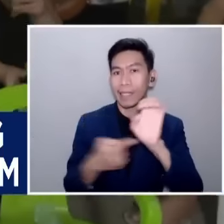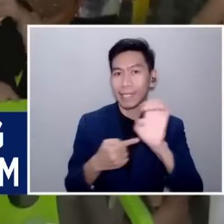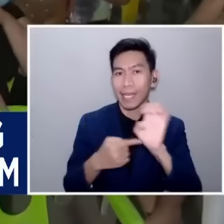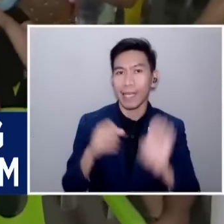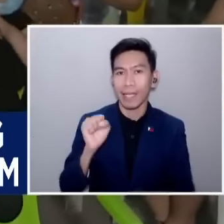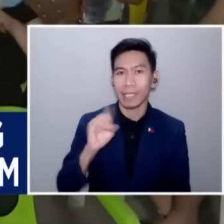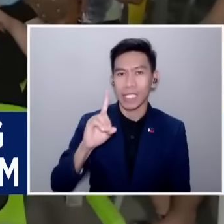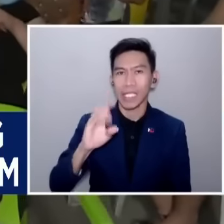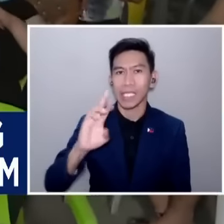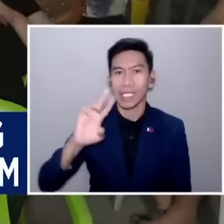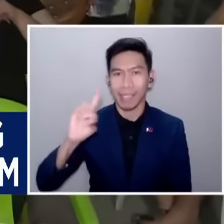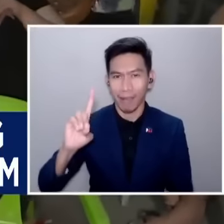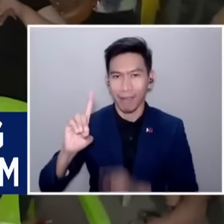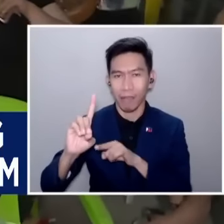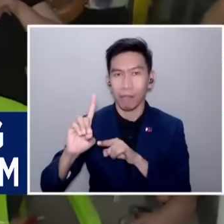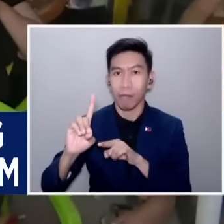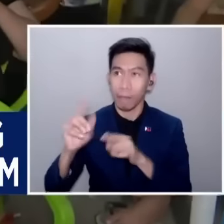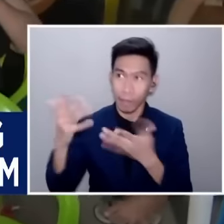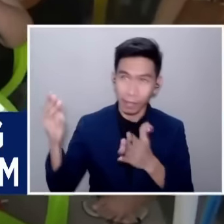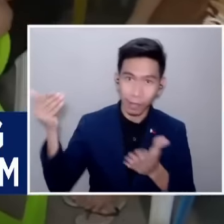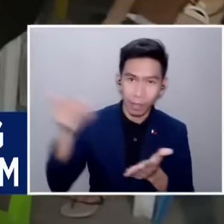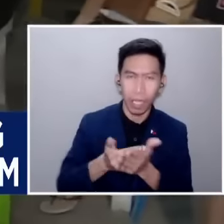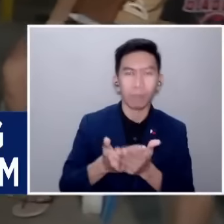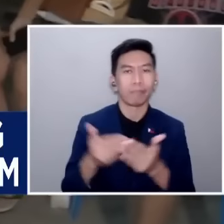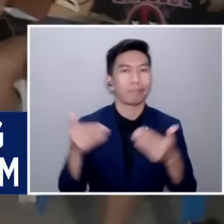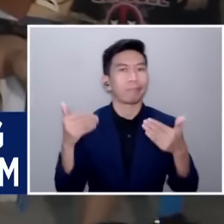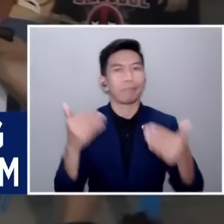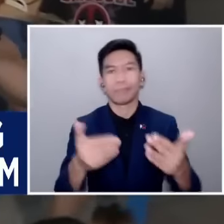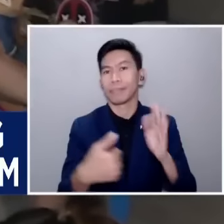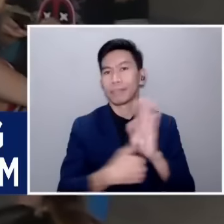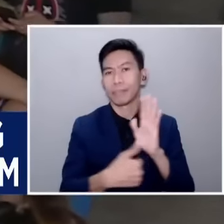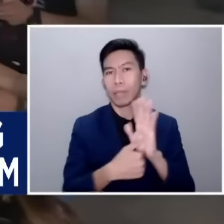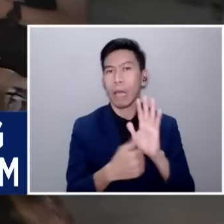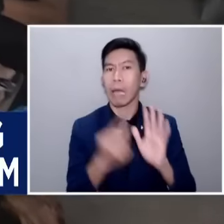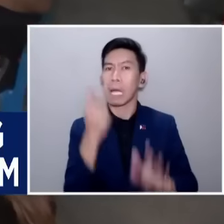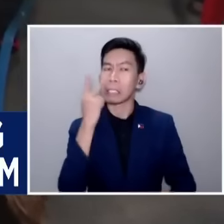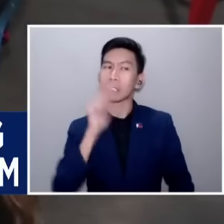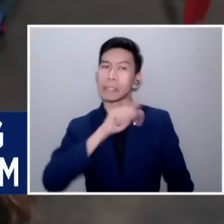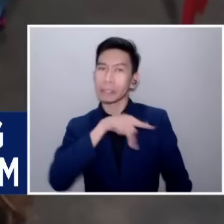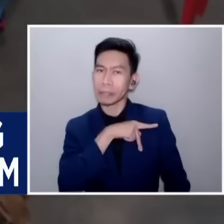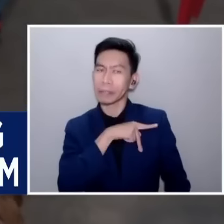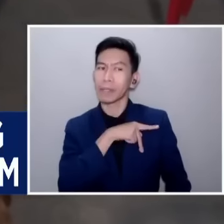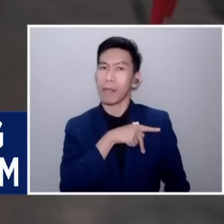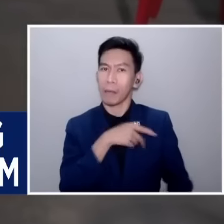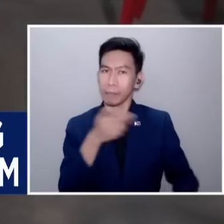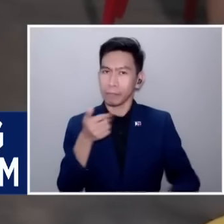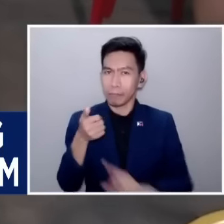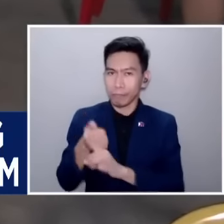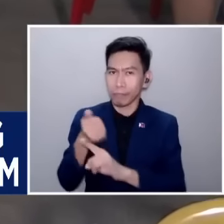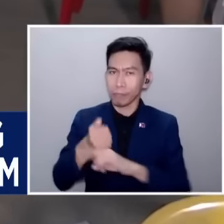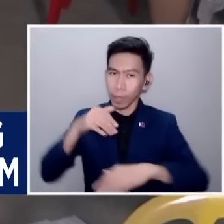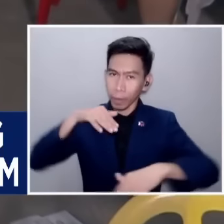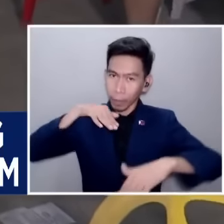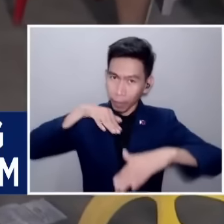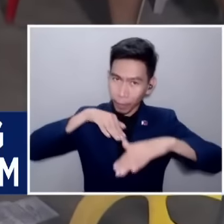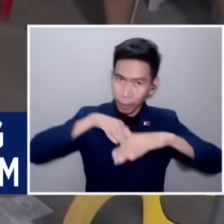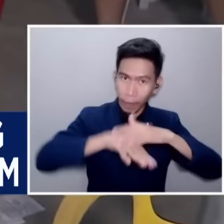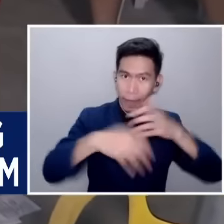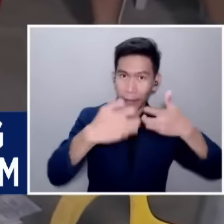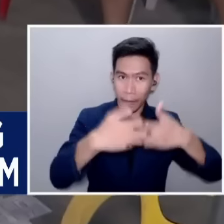sila boboto. Para talagang makita nila sila yung magpapasok ng balota, makakakuha sila ng resibo